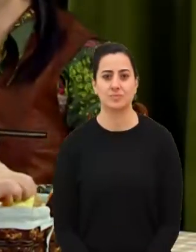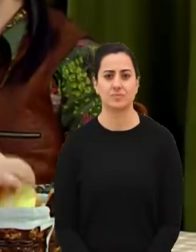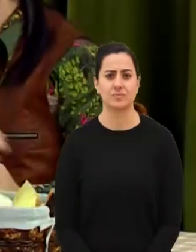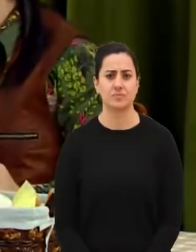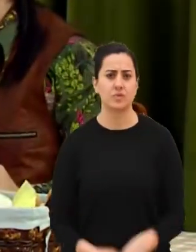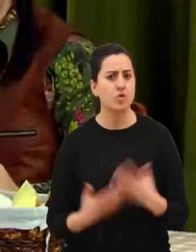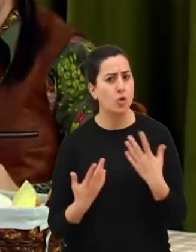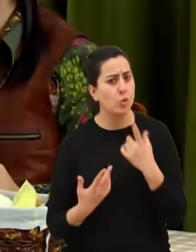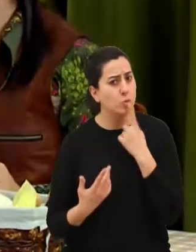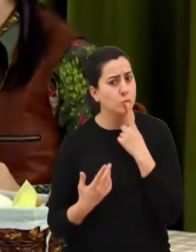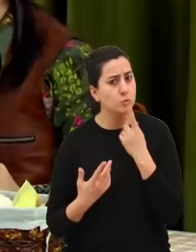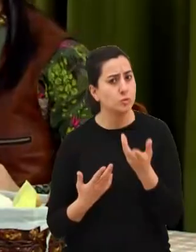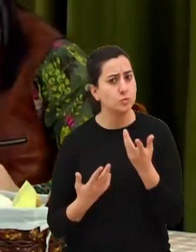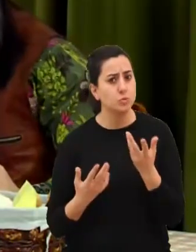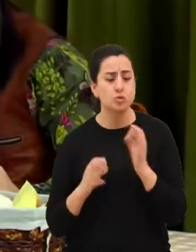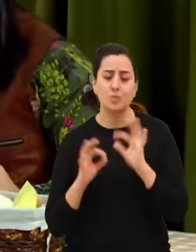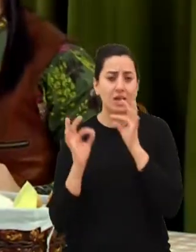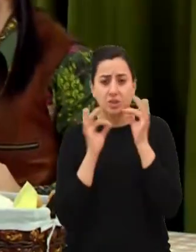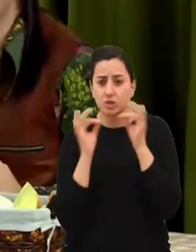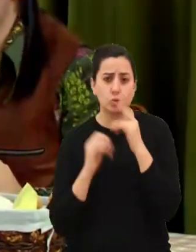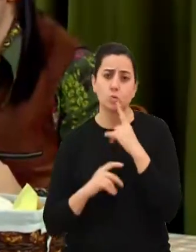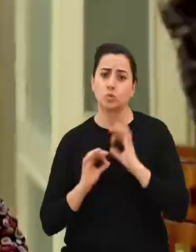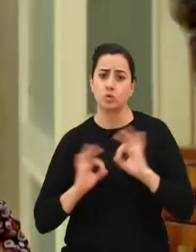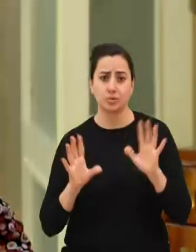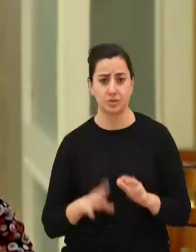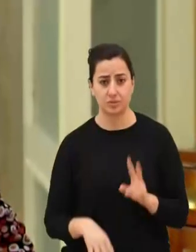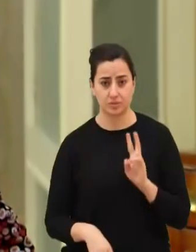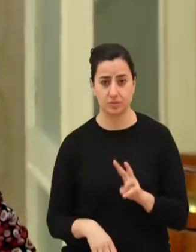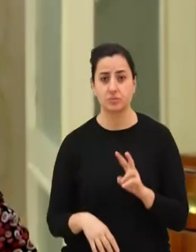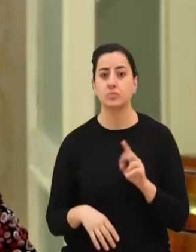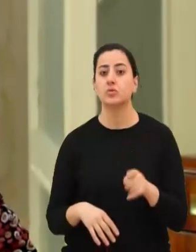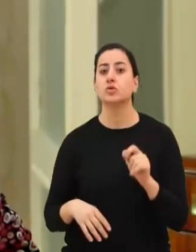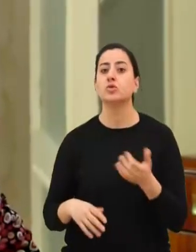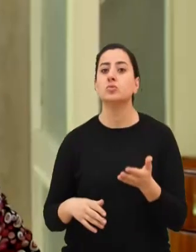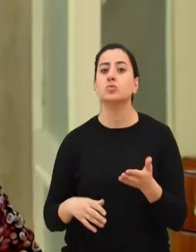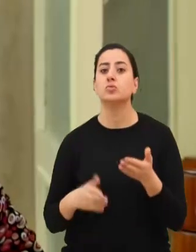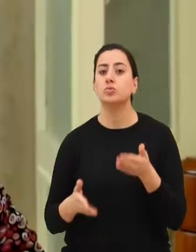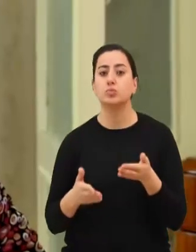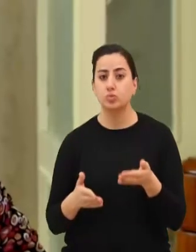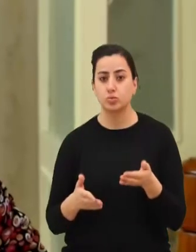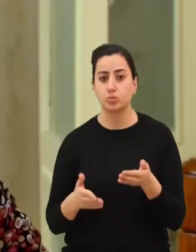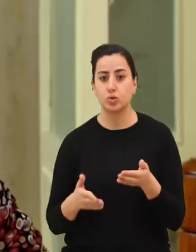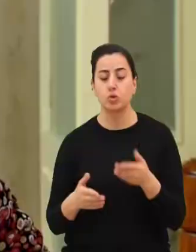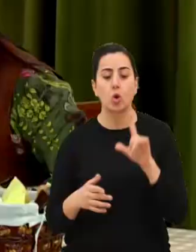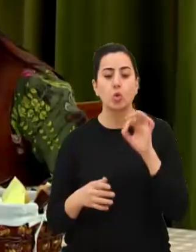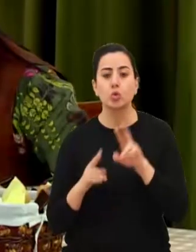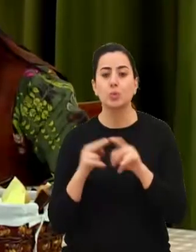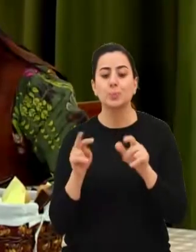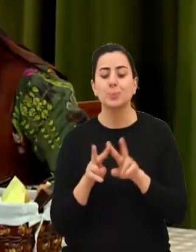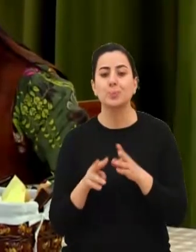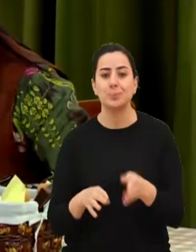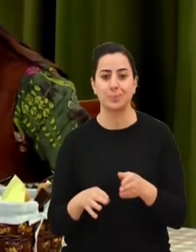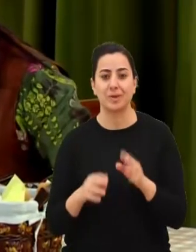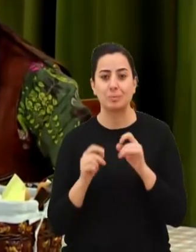Ya Fatih Ana ya. Bu pişi var ya, çok güzel ya, yemin ediyorum ha. Bu değil, değil bu, budur. Buna derler lokum, dil